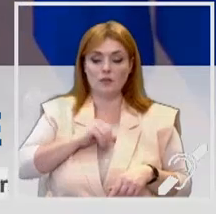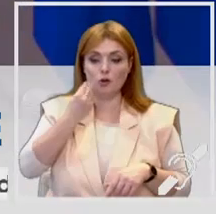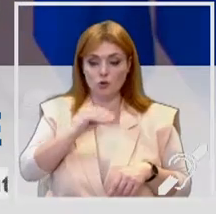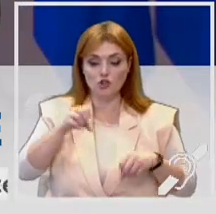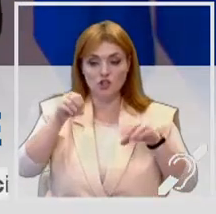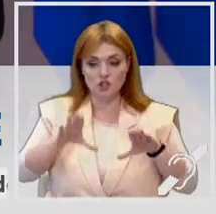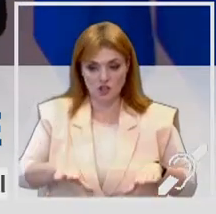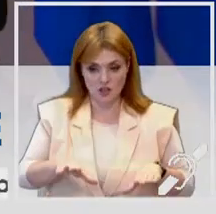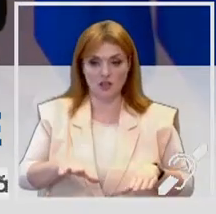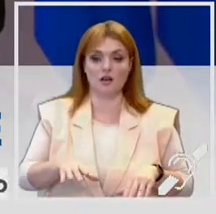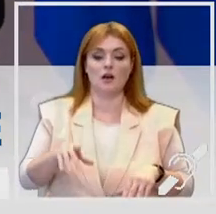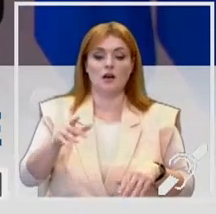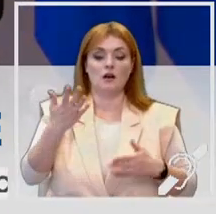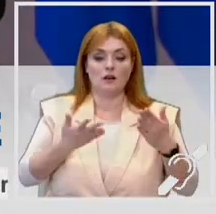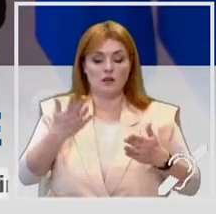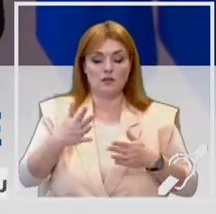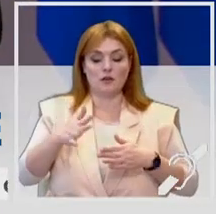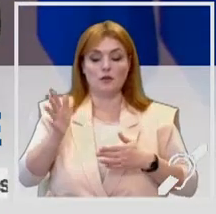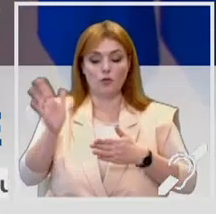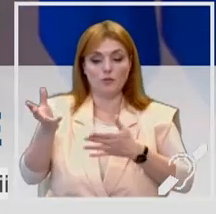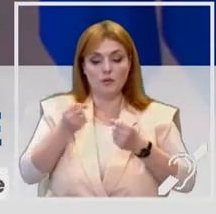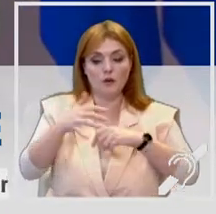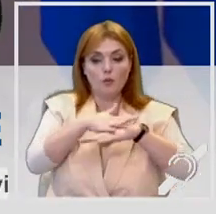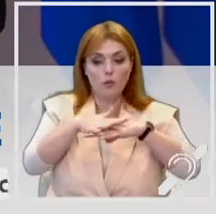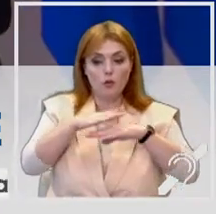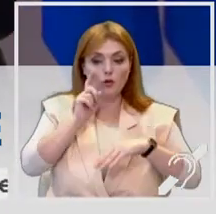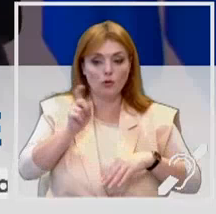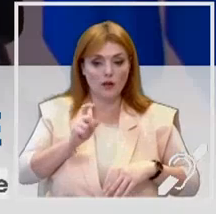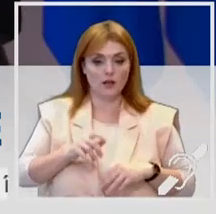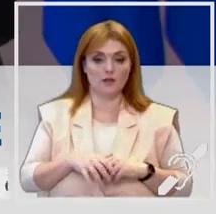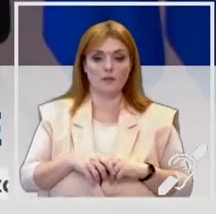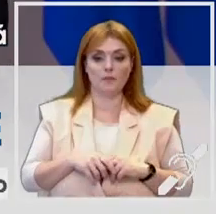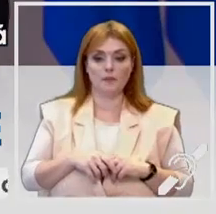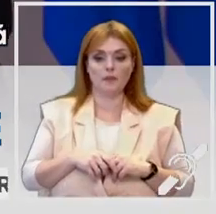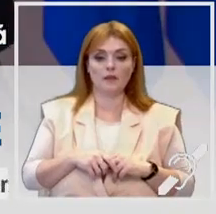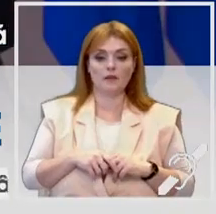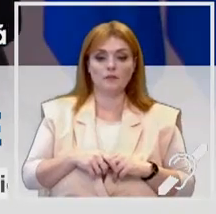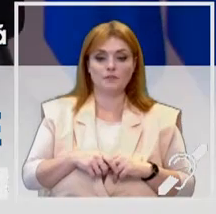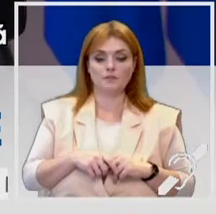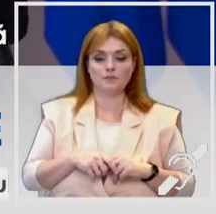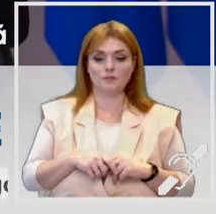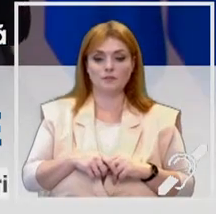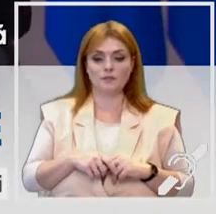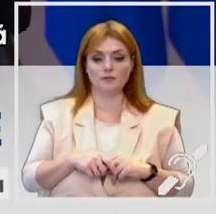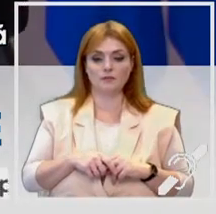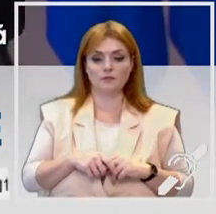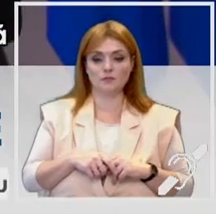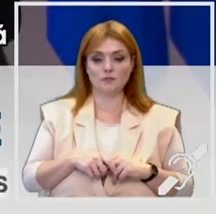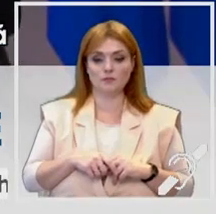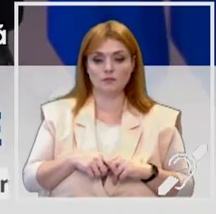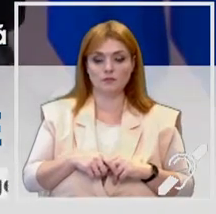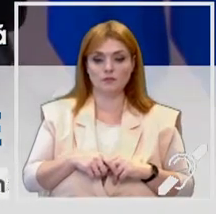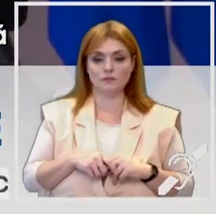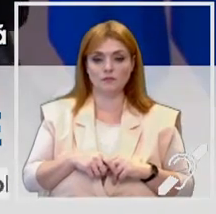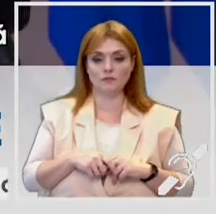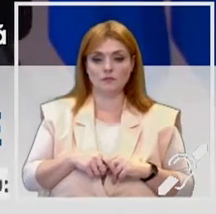demotivational decision. But also for the European Union, it will send a message across the continent into the area